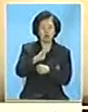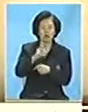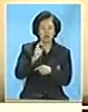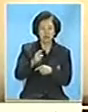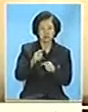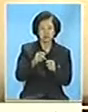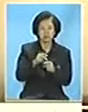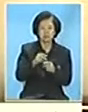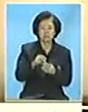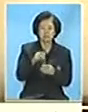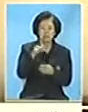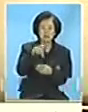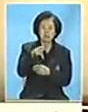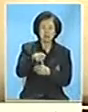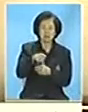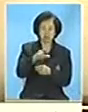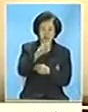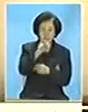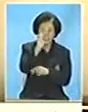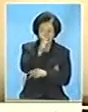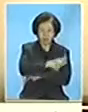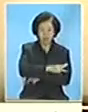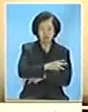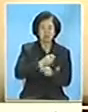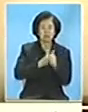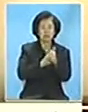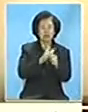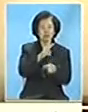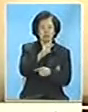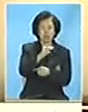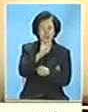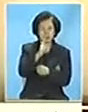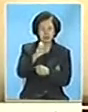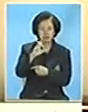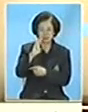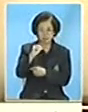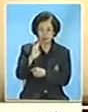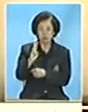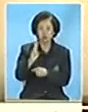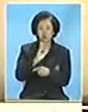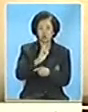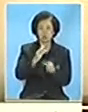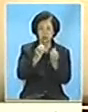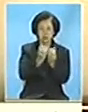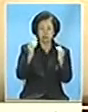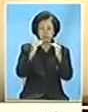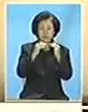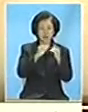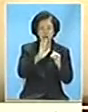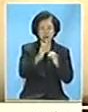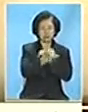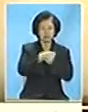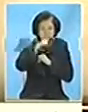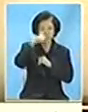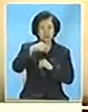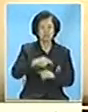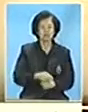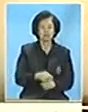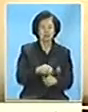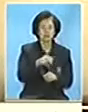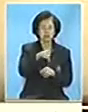ษอีก30วันตามความในมาตรา146ของรัฐธรรมนูญแห่งราชอาณาจักรไทยพุ